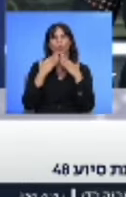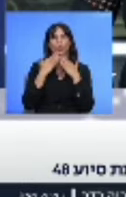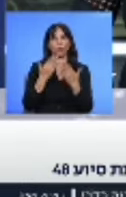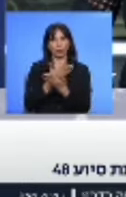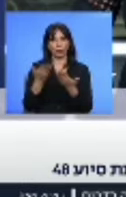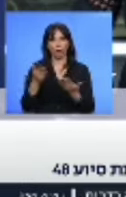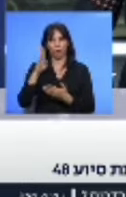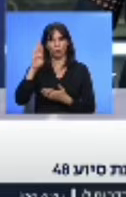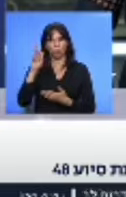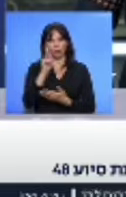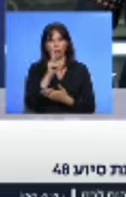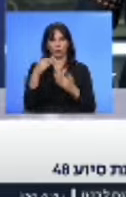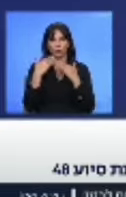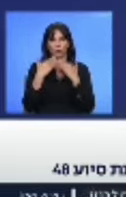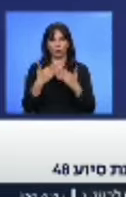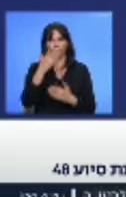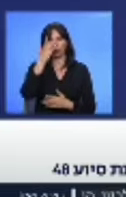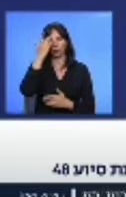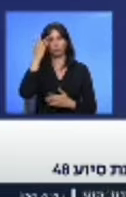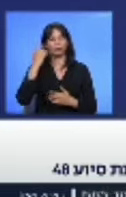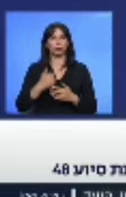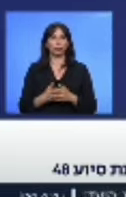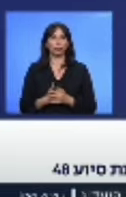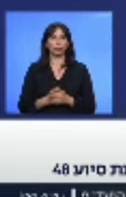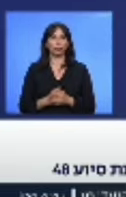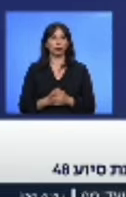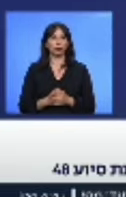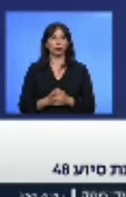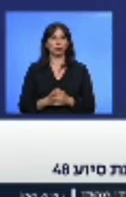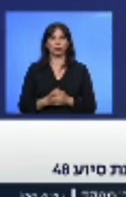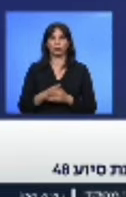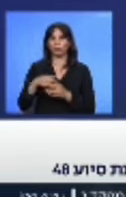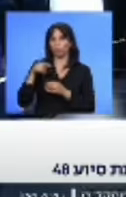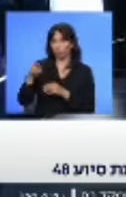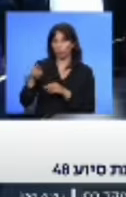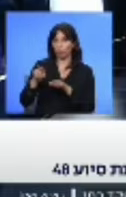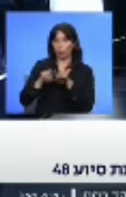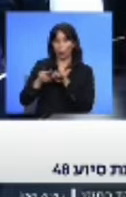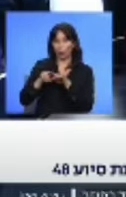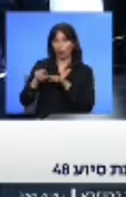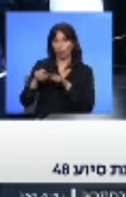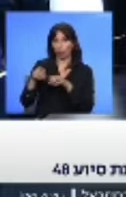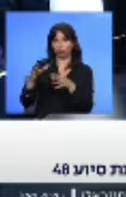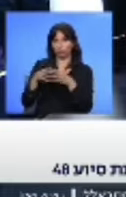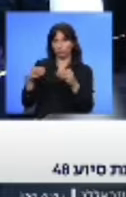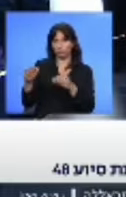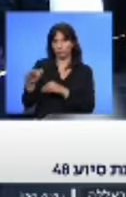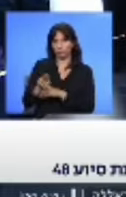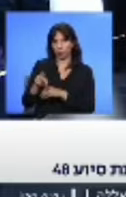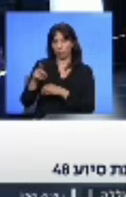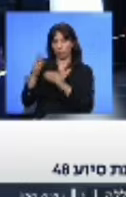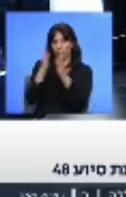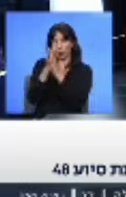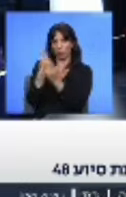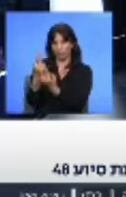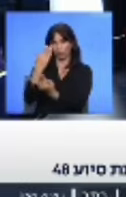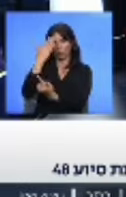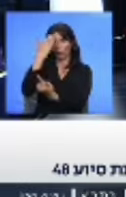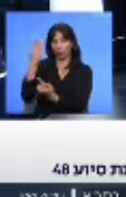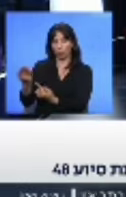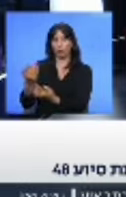רבה לך. בבקשה. אב שכול מטרור בעצמו, בועז, אתם מכירים אותו. אני רוצה להתמקד